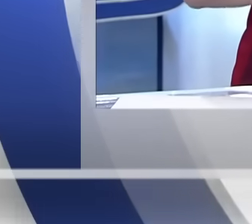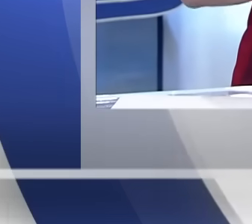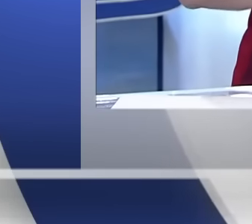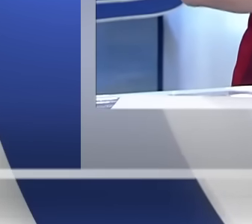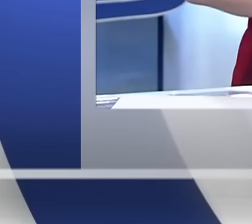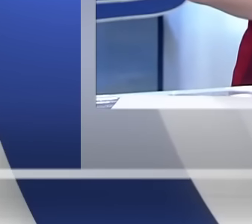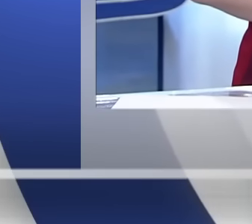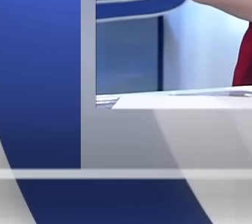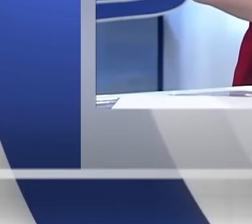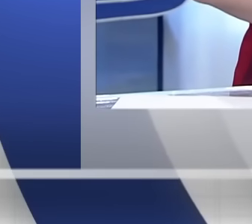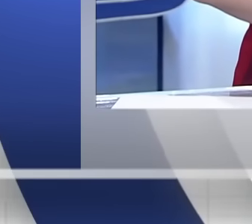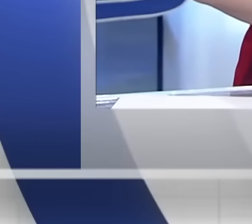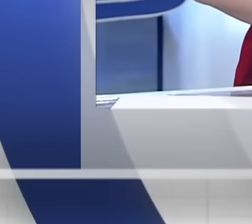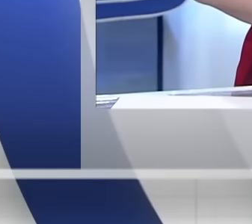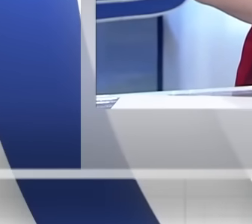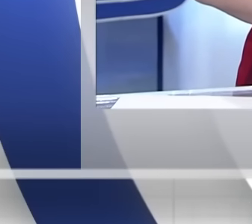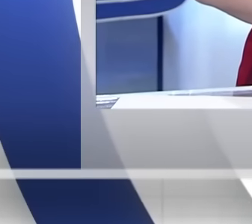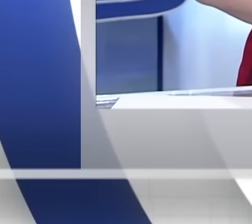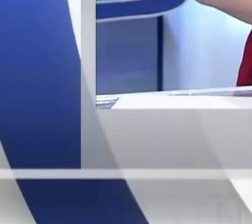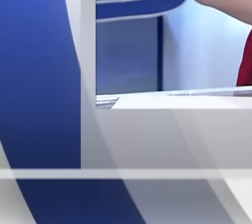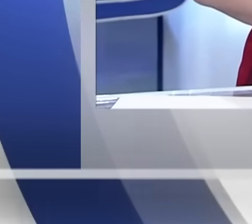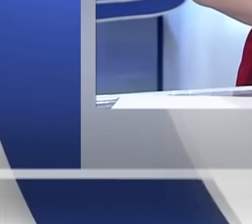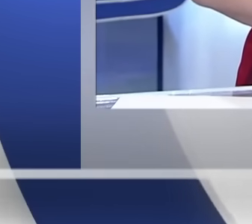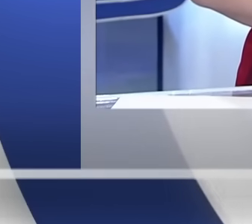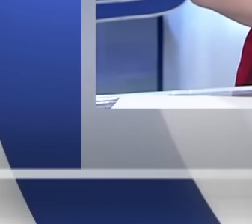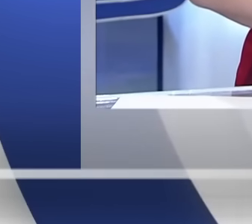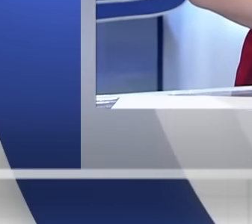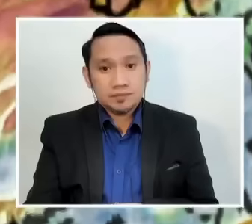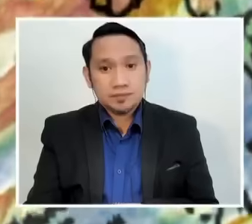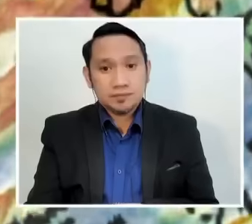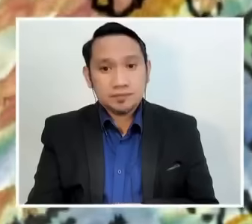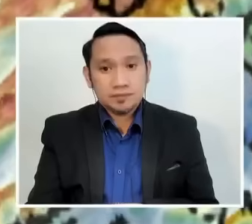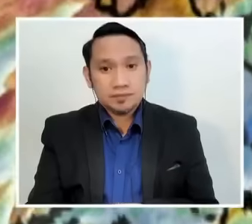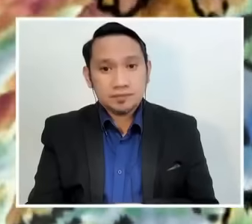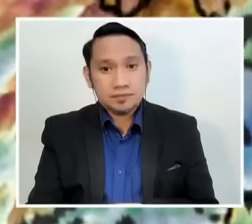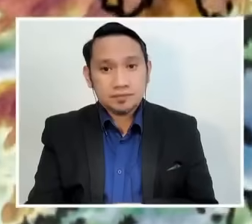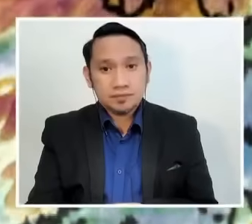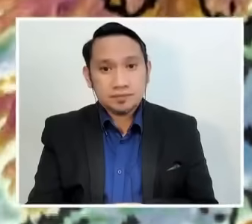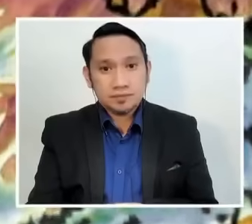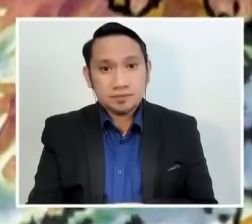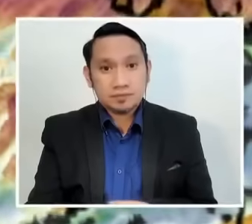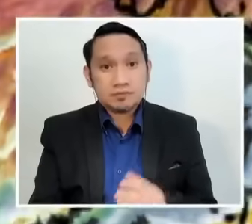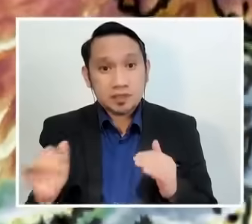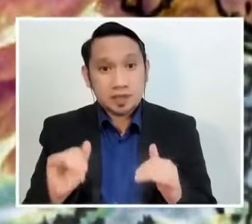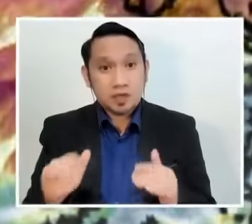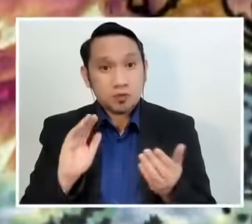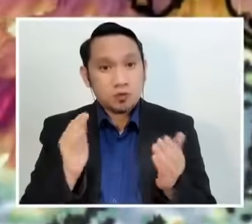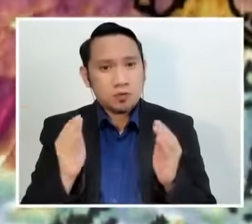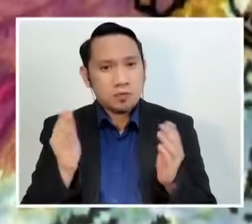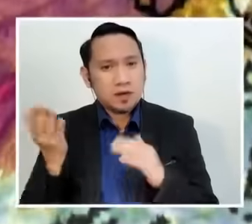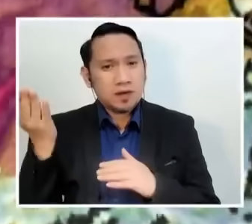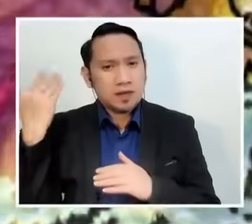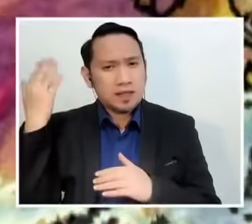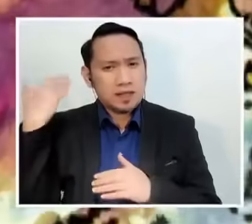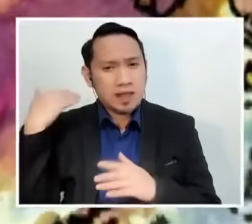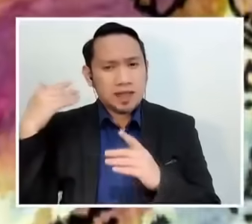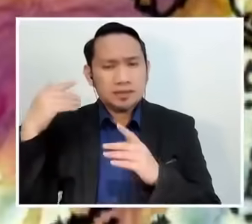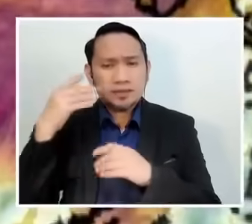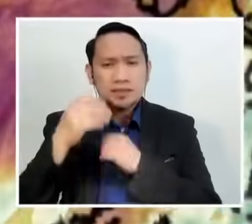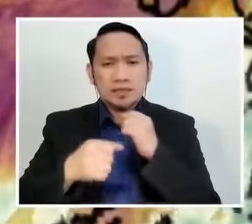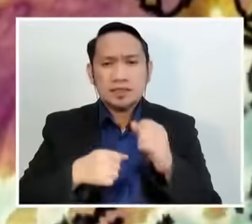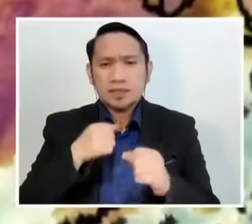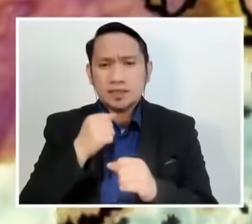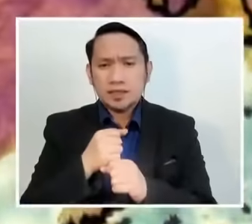mga nakaraang bagyo? Yes, Karen, may kumpara ang Super Typhoon Egay sa nagdaang bagyo last year, yung Super